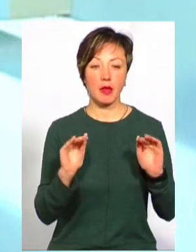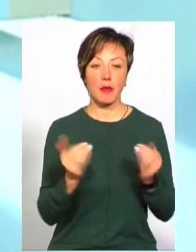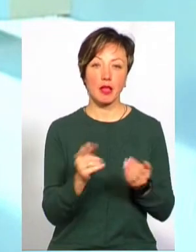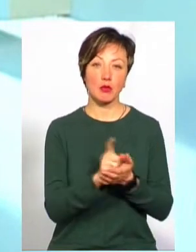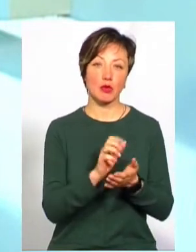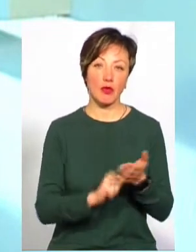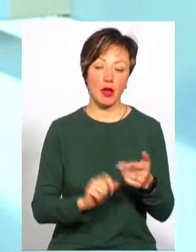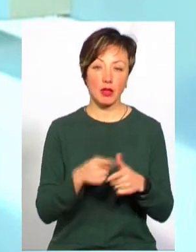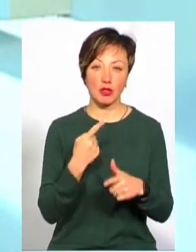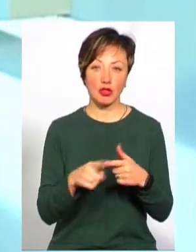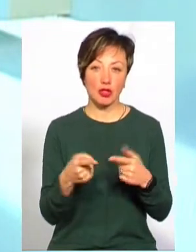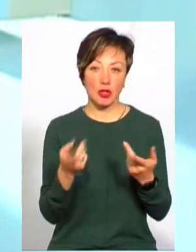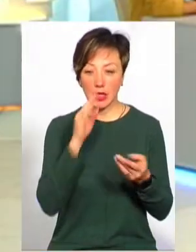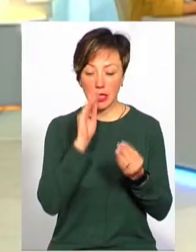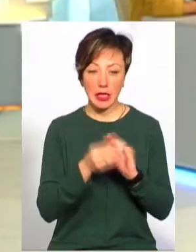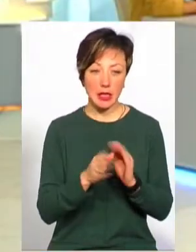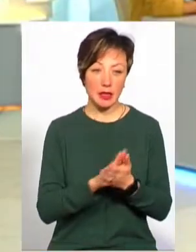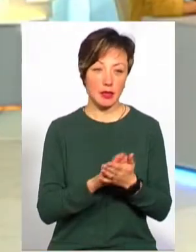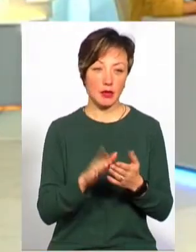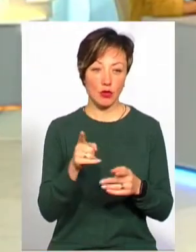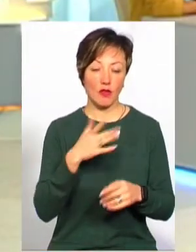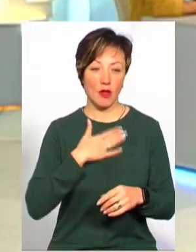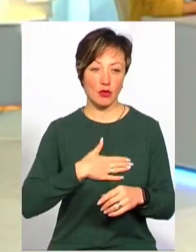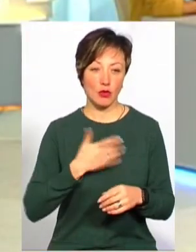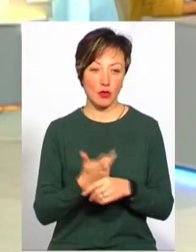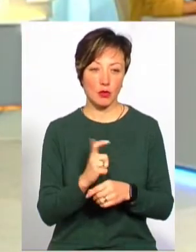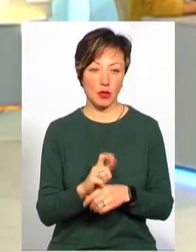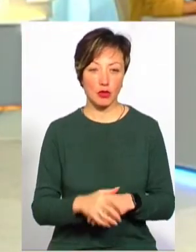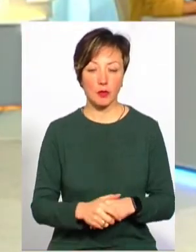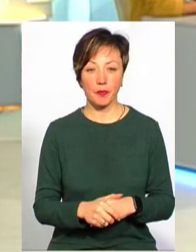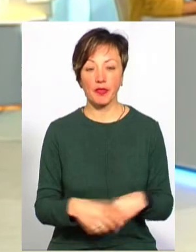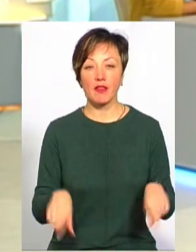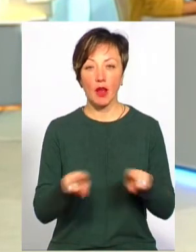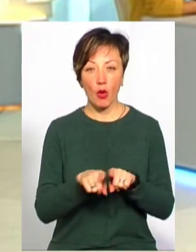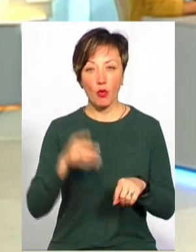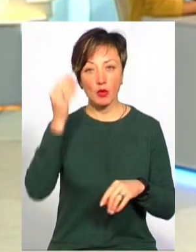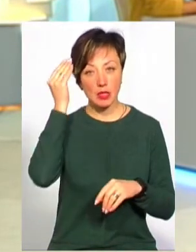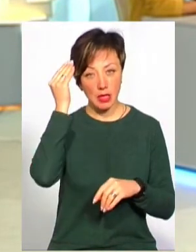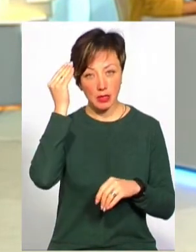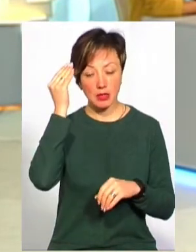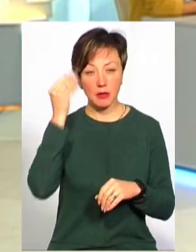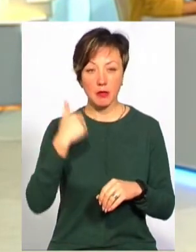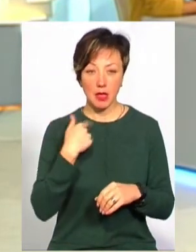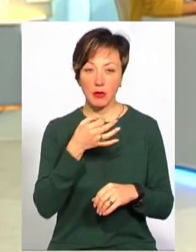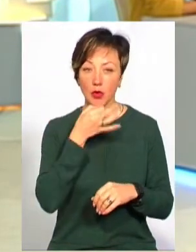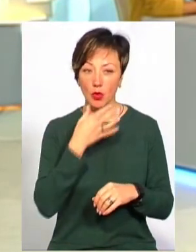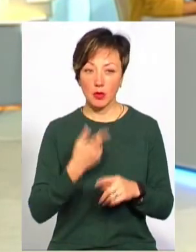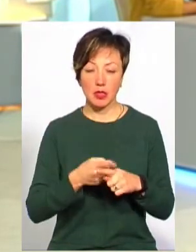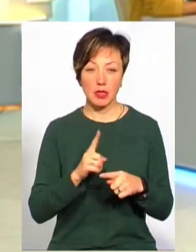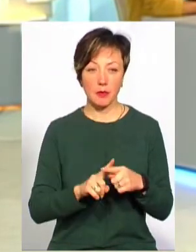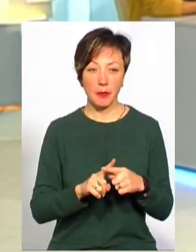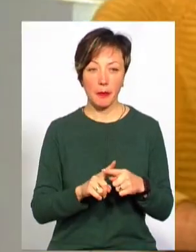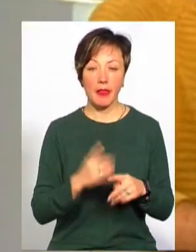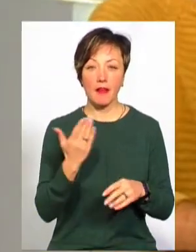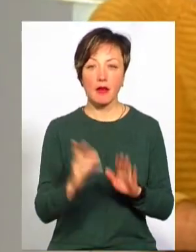менше оподаткування, чи тінь, і його влаштовує більше. То в такому сенсі мені подобається ця новина. А от